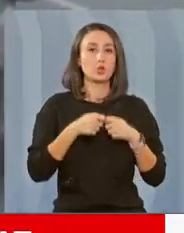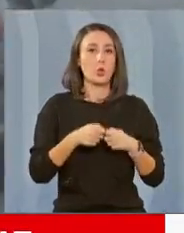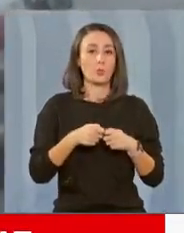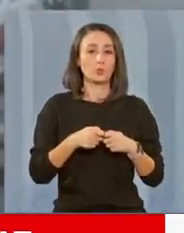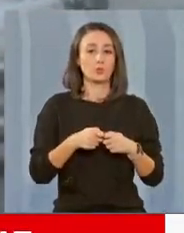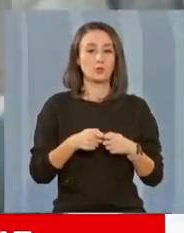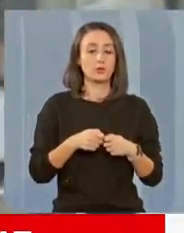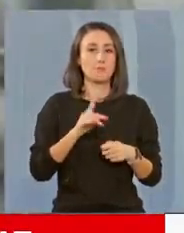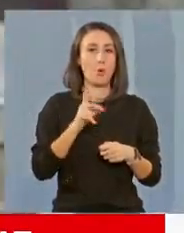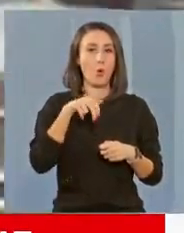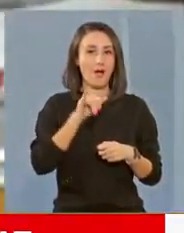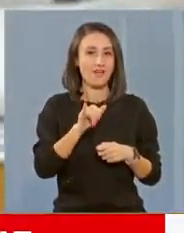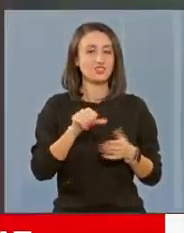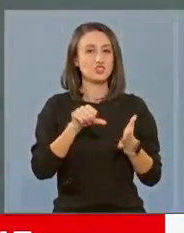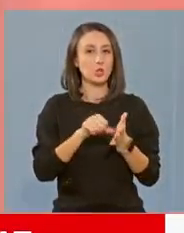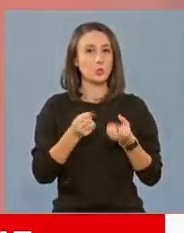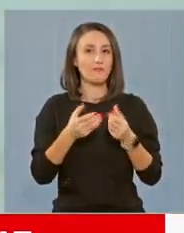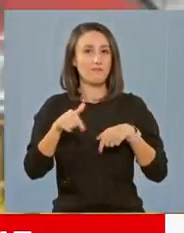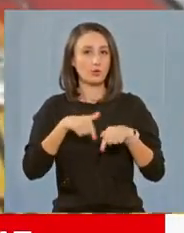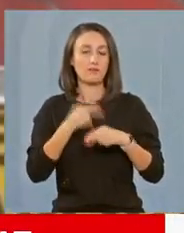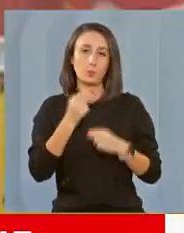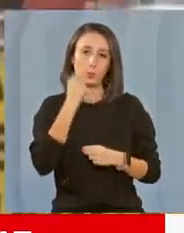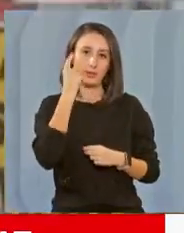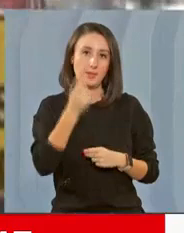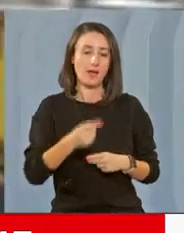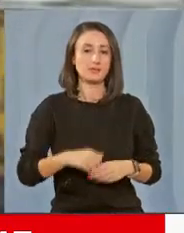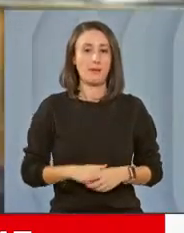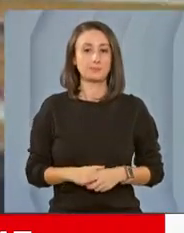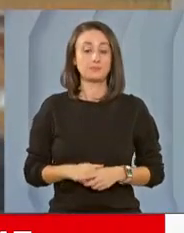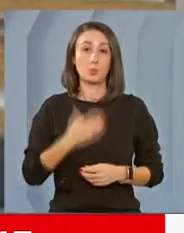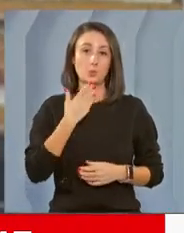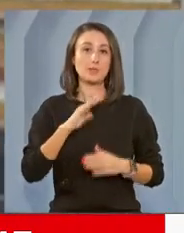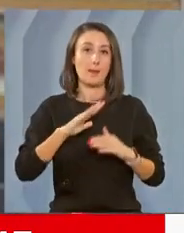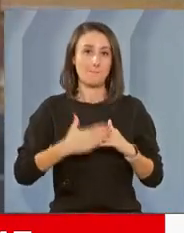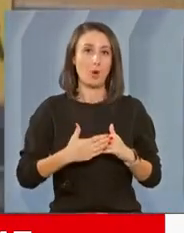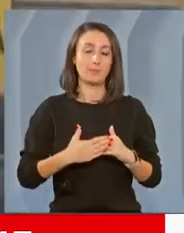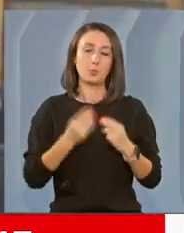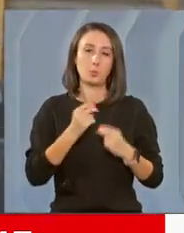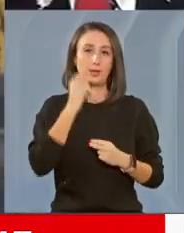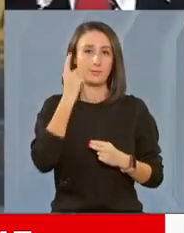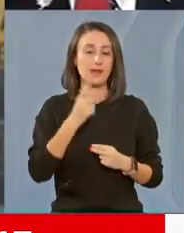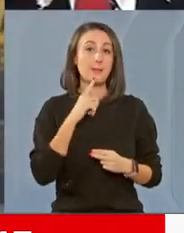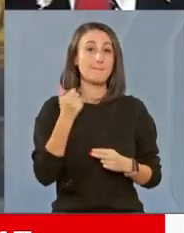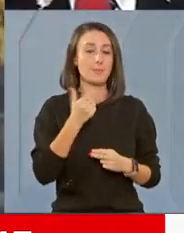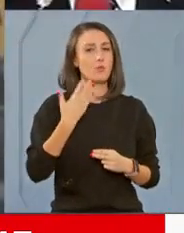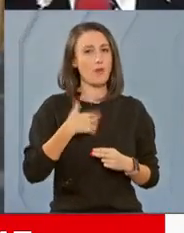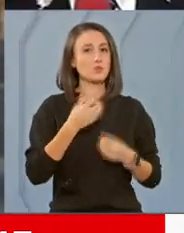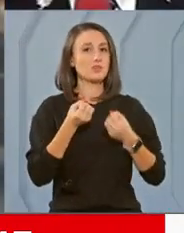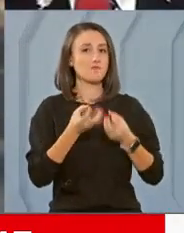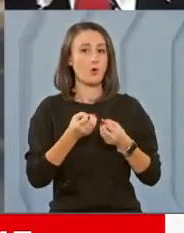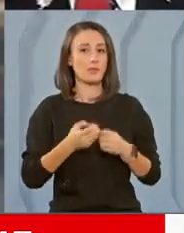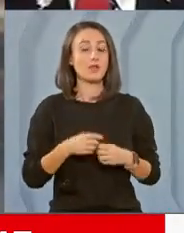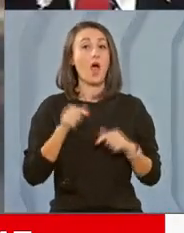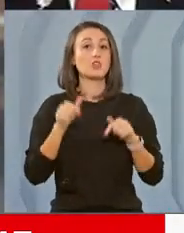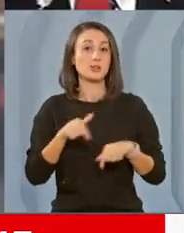domnul Cătălin Bocai de la Centrul Infotrafic. Bună dimineața, mulțumesc că ne sunteți alături. Bună dimineața, vă spun și eu. În primul rând aș dori să vă informez